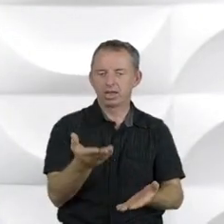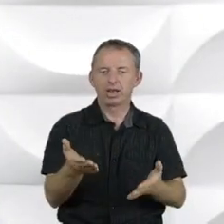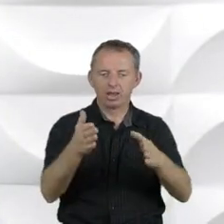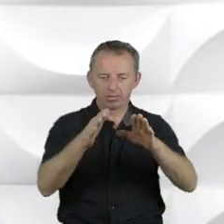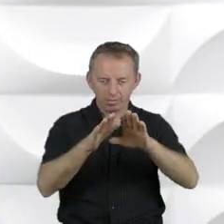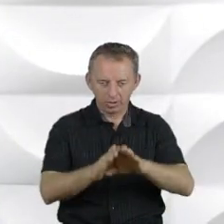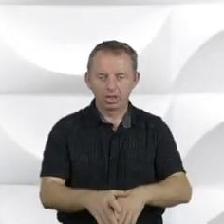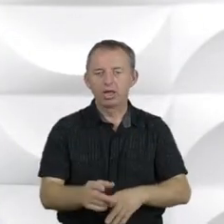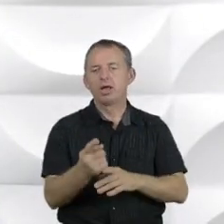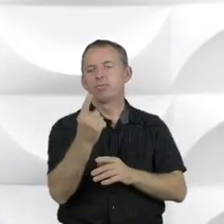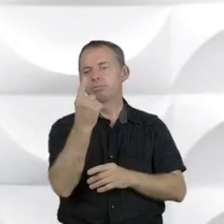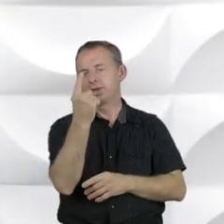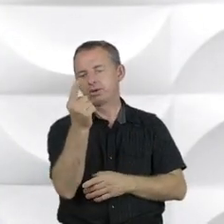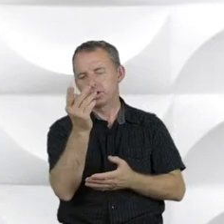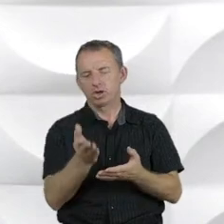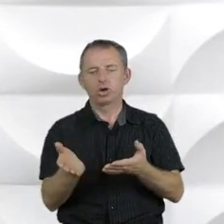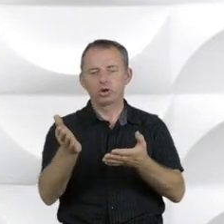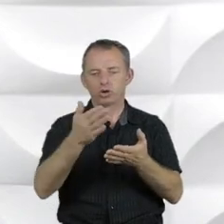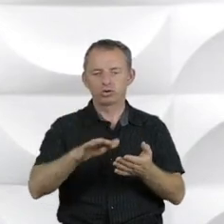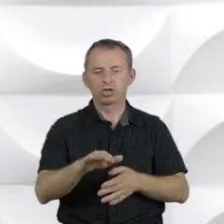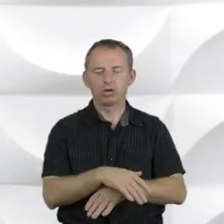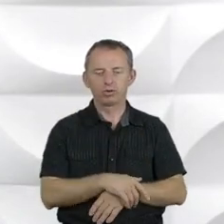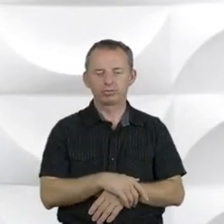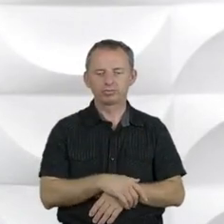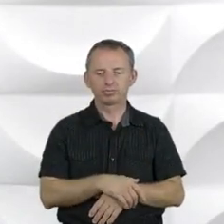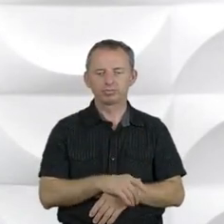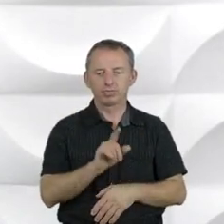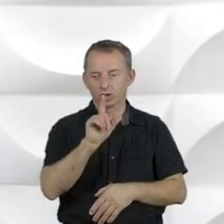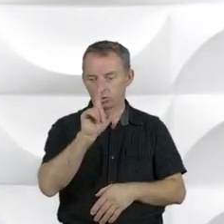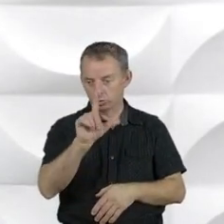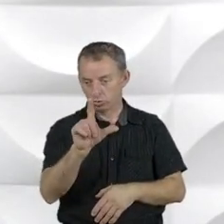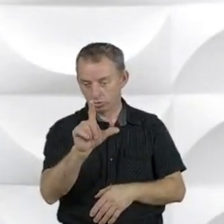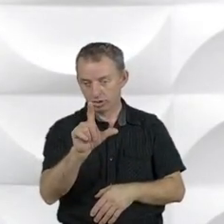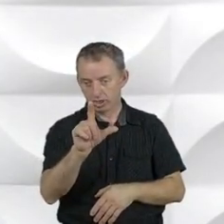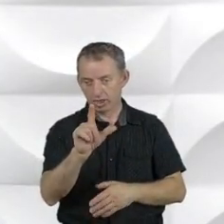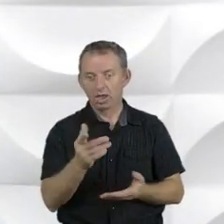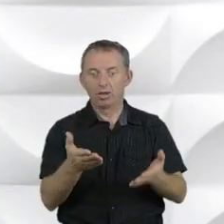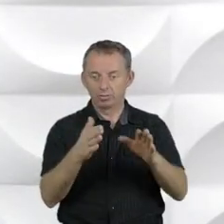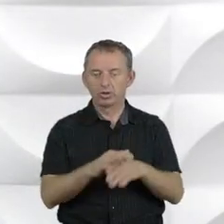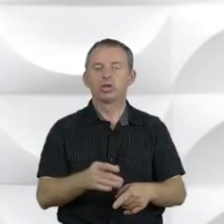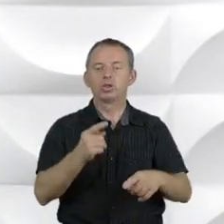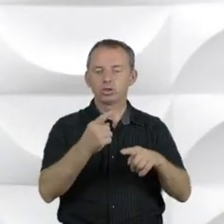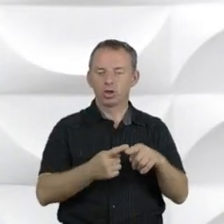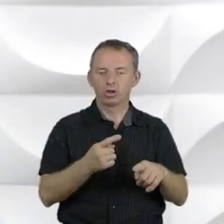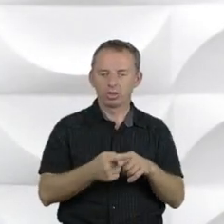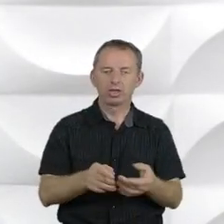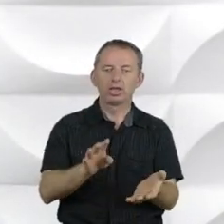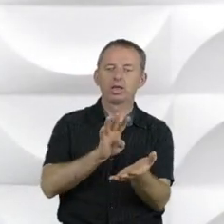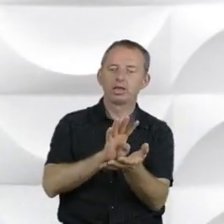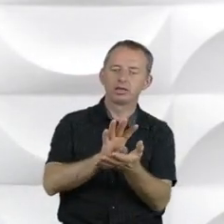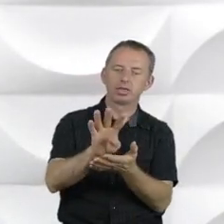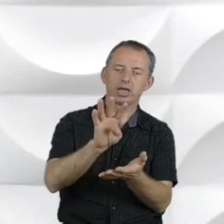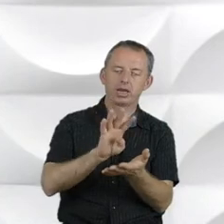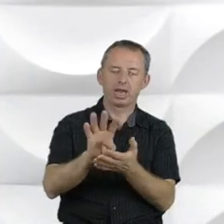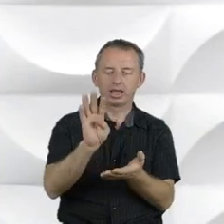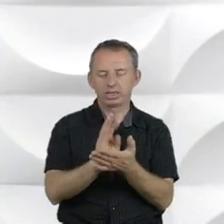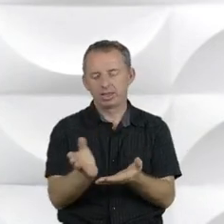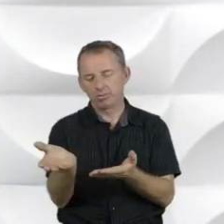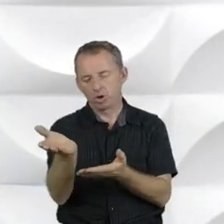z pierwszego rozdziału. Drugie jest dopiero w 14